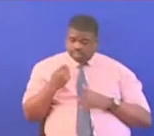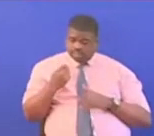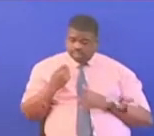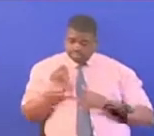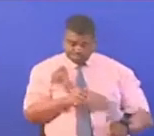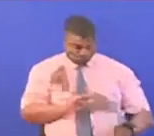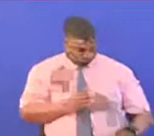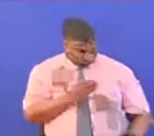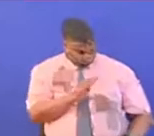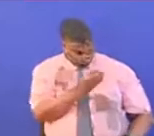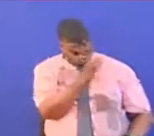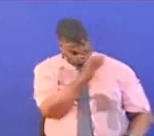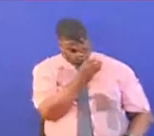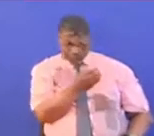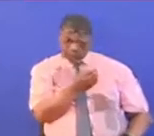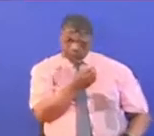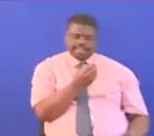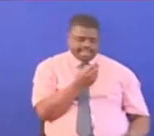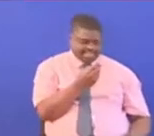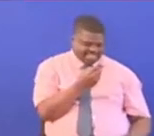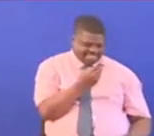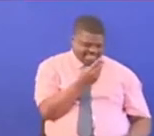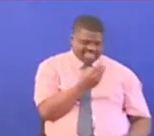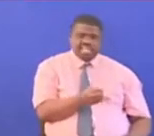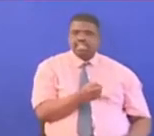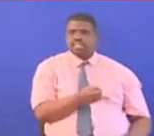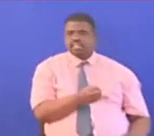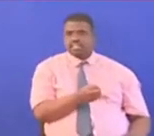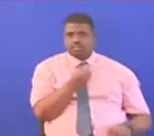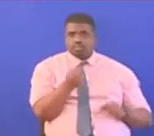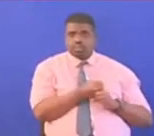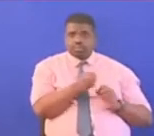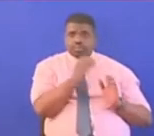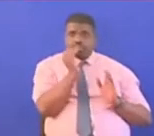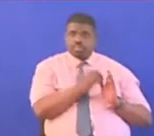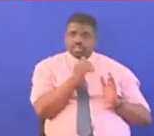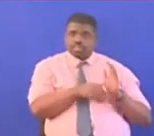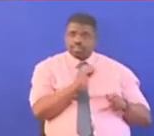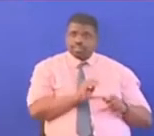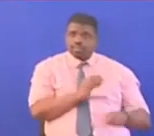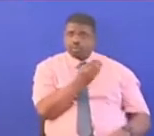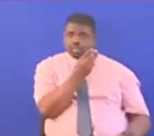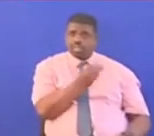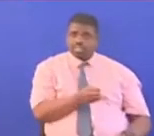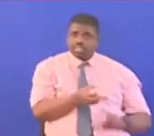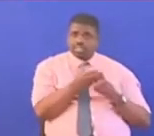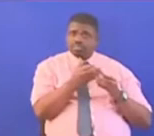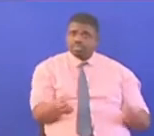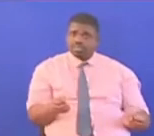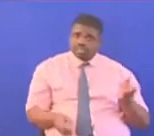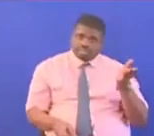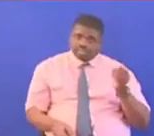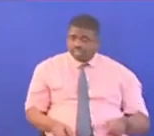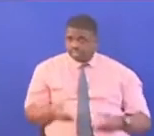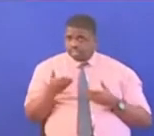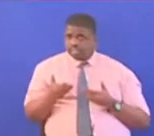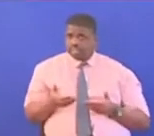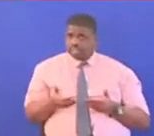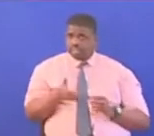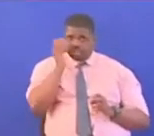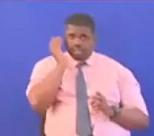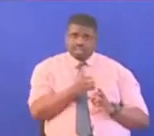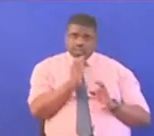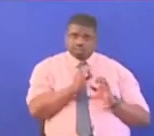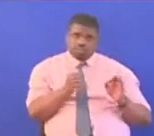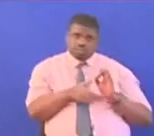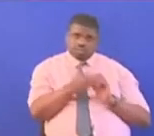Shilingi bilioni 30. Ukifanya mahesabu zaidi ya bilioni 30 zimepotea. Sasa kwa kweli dhamira nzuri